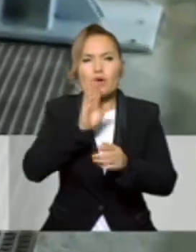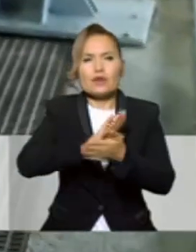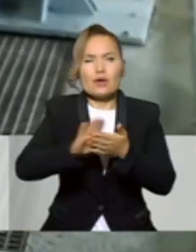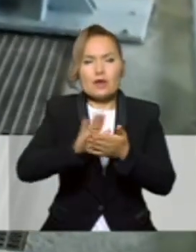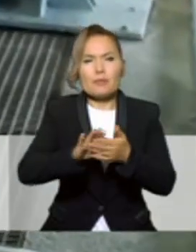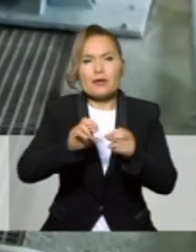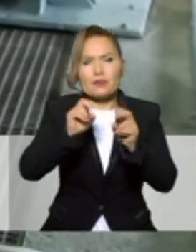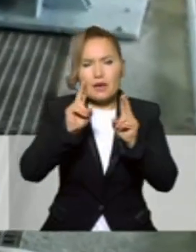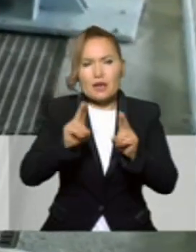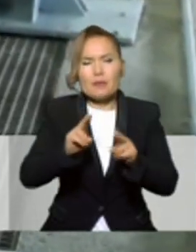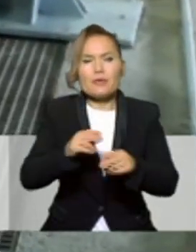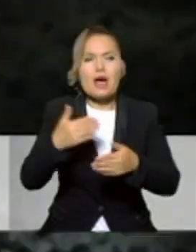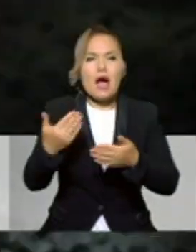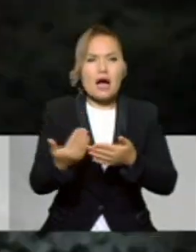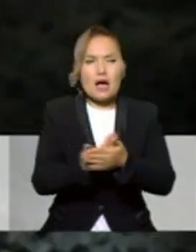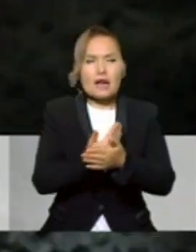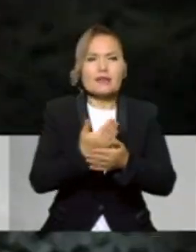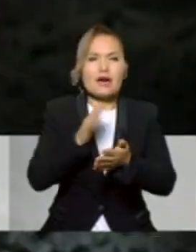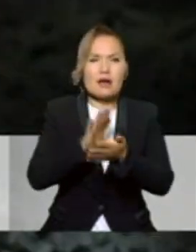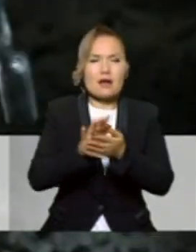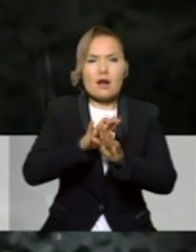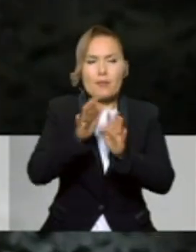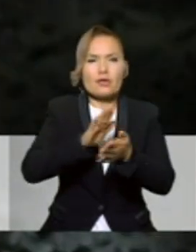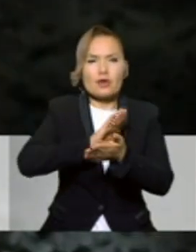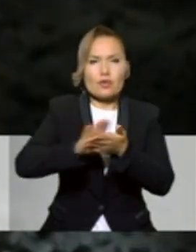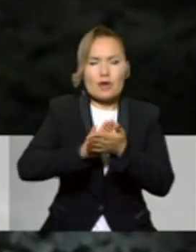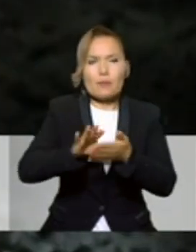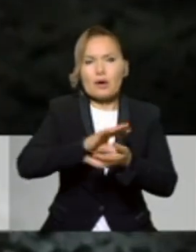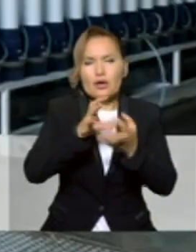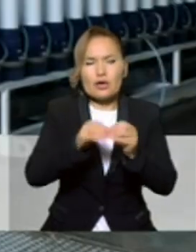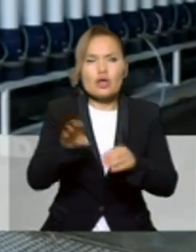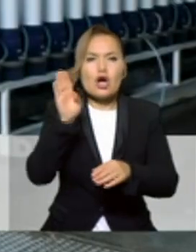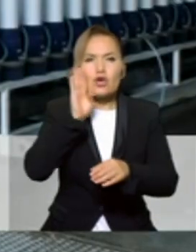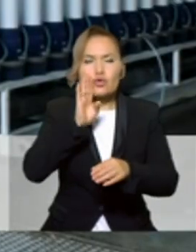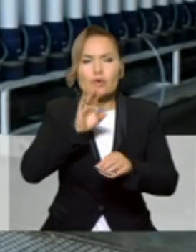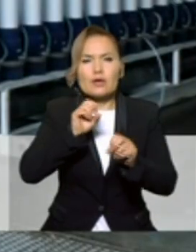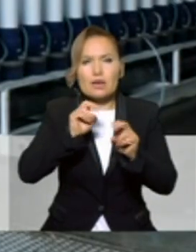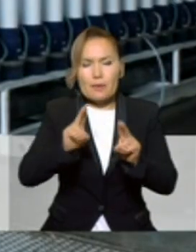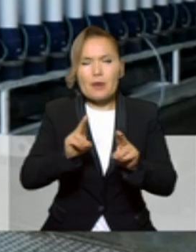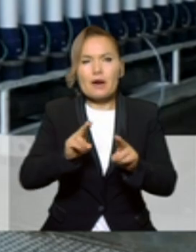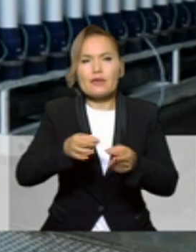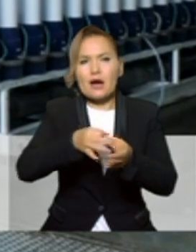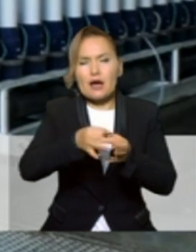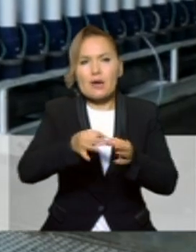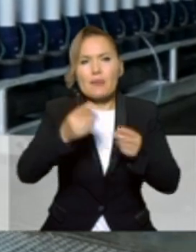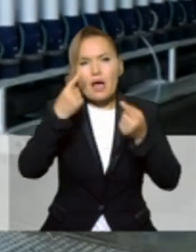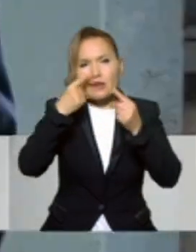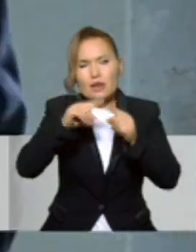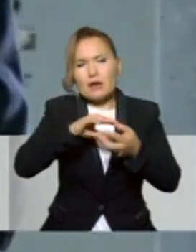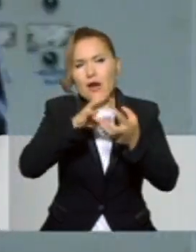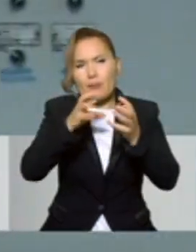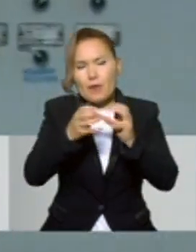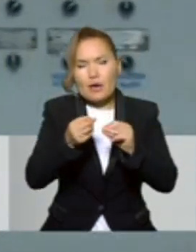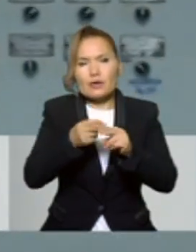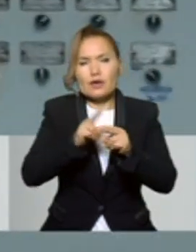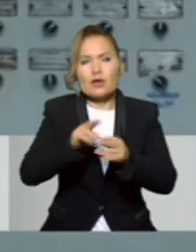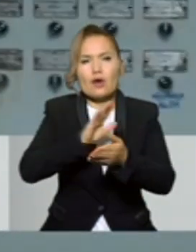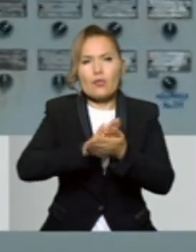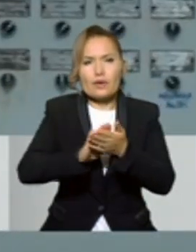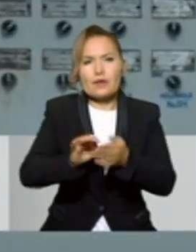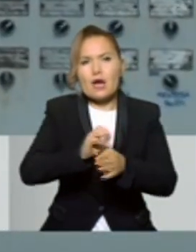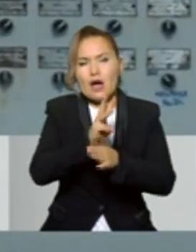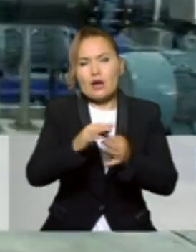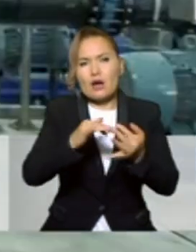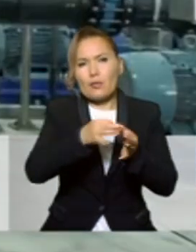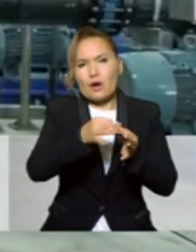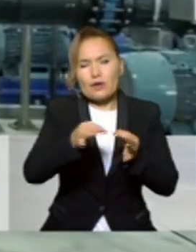отырып, леспе қабат суын қайта өңдейді. Мұнаймен бірге өндірілген су тұшытылғаннан кейін кен орнында техникалық мақсатта, яғни бұл өндіру үшін